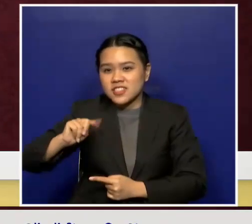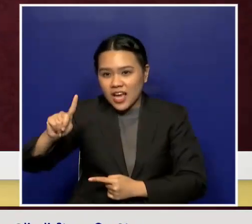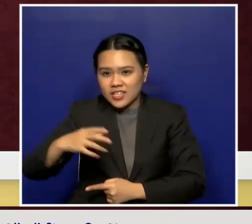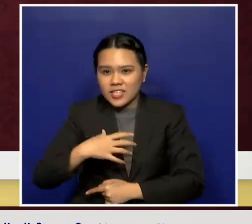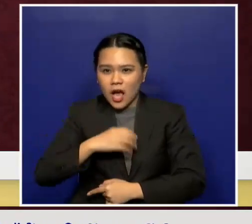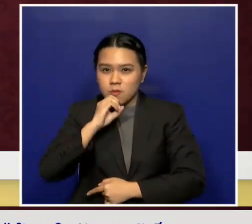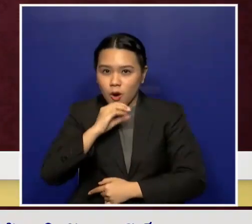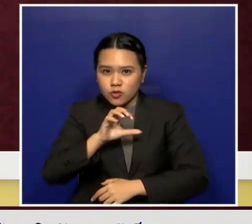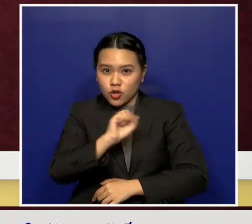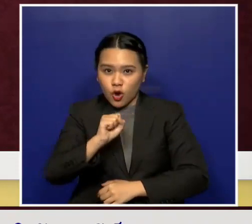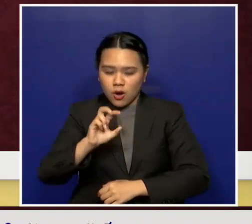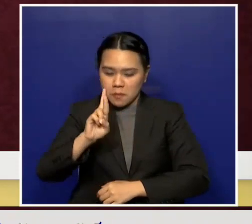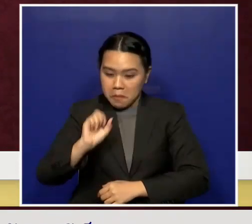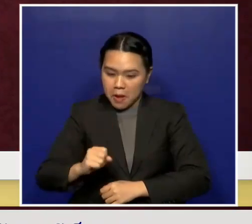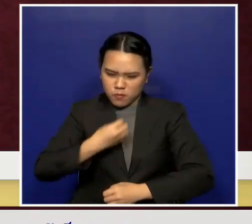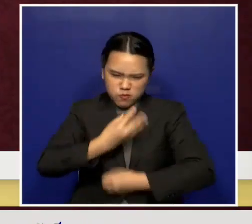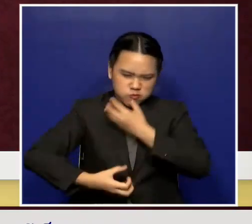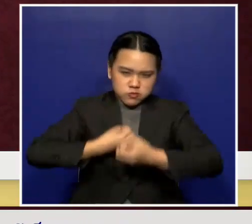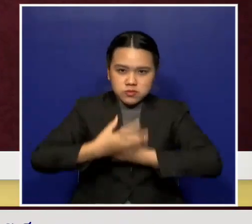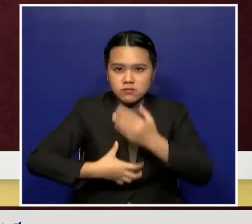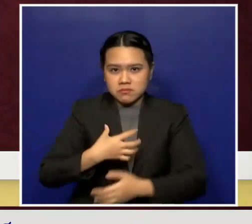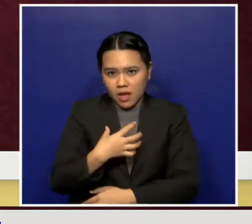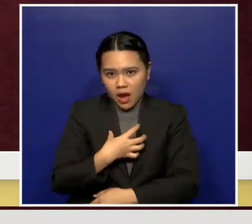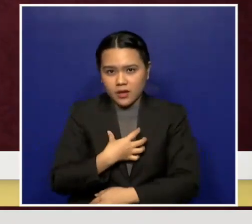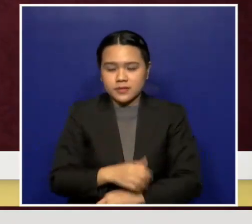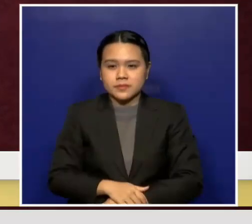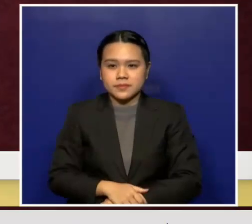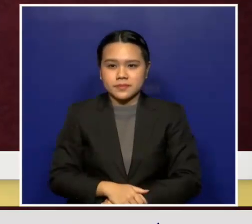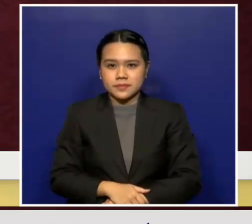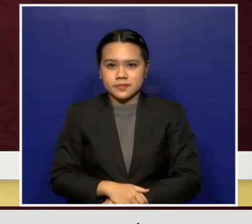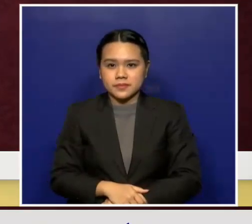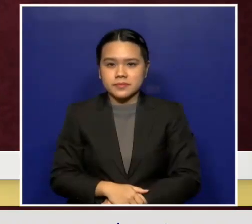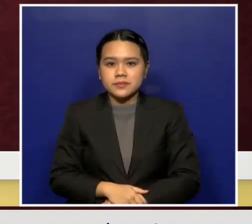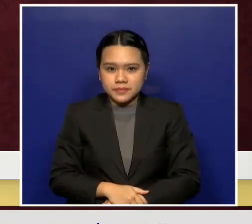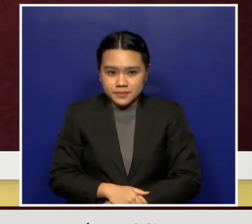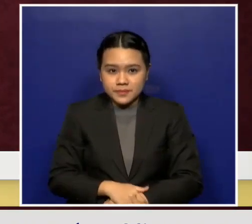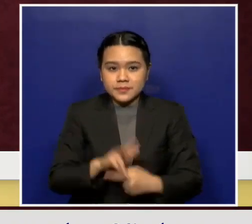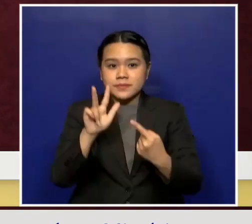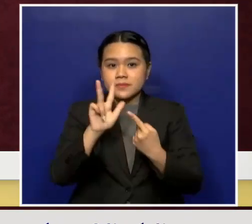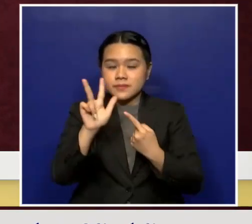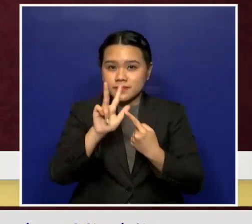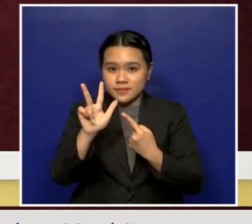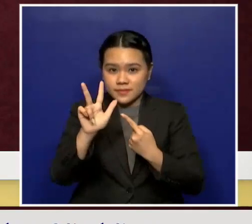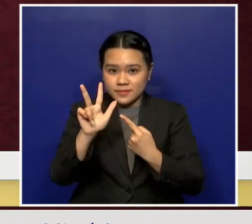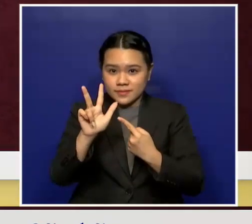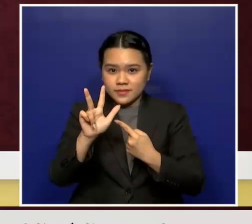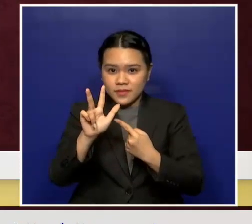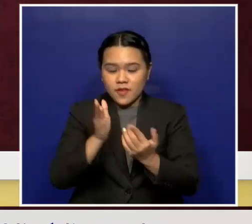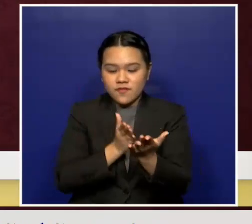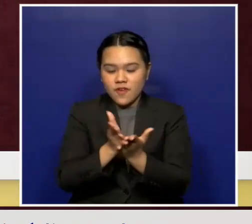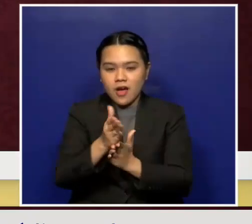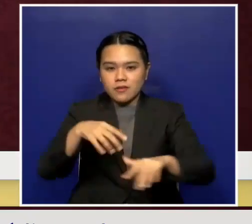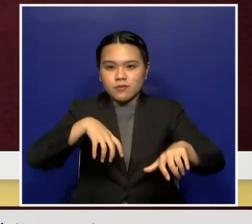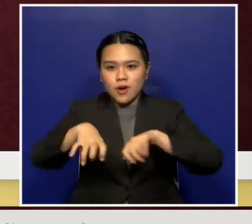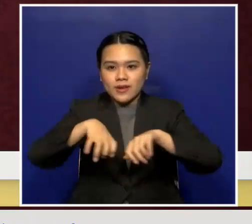แห่งนี้พี่น้องครับมาดูเสาต้นที่3เขาเรียกว่าฝ่ายบริหาร